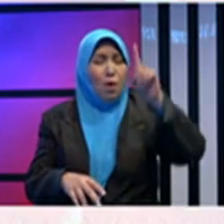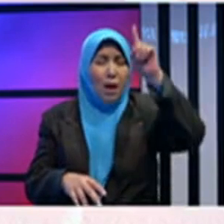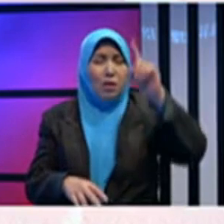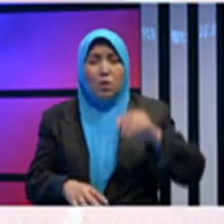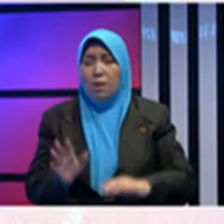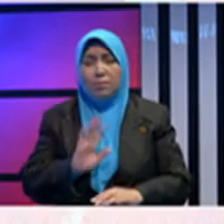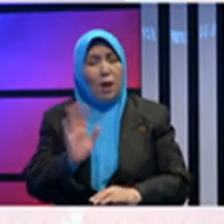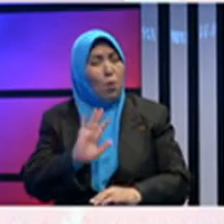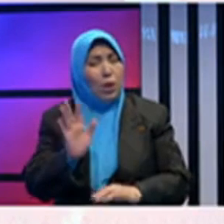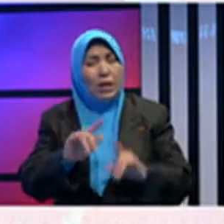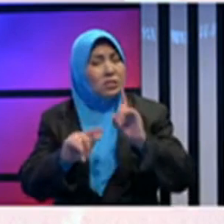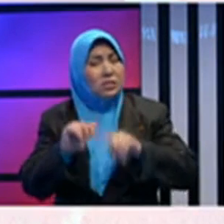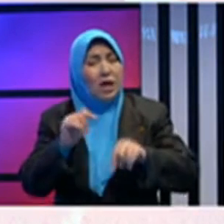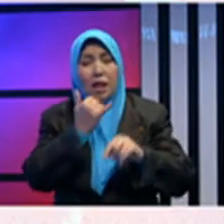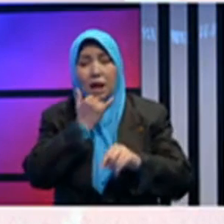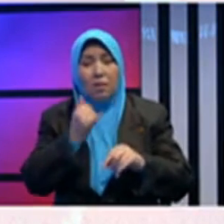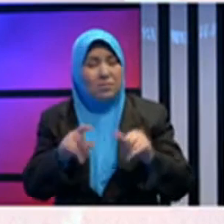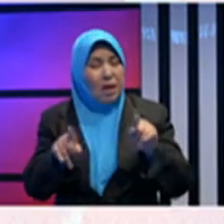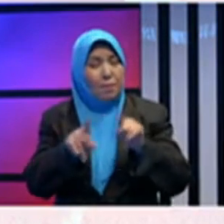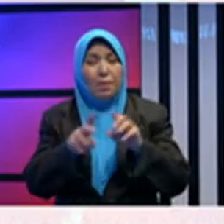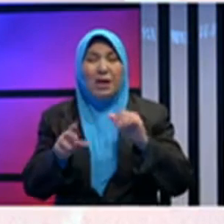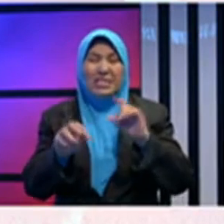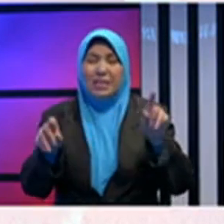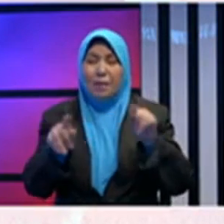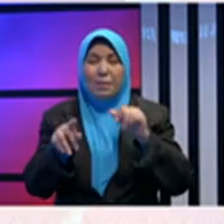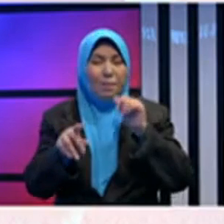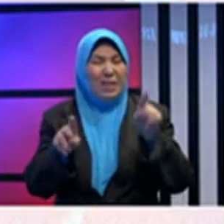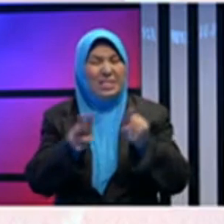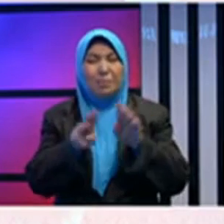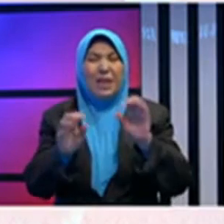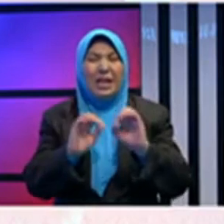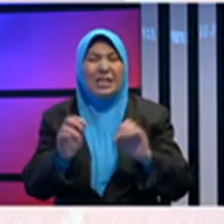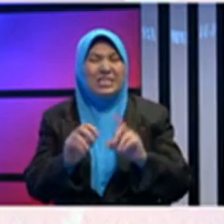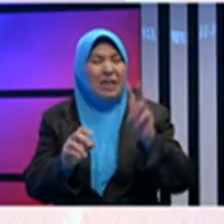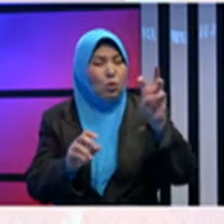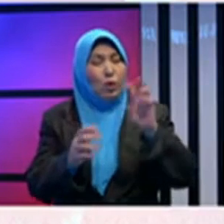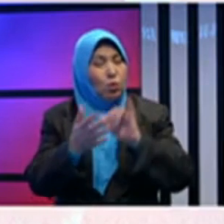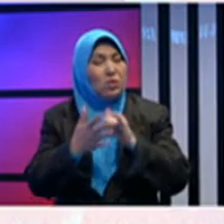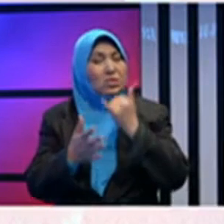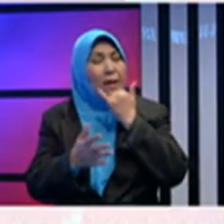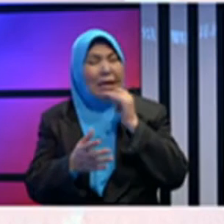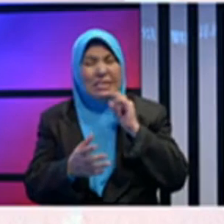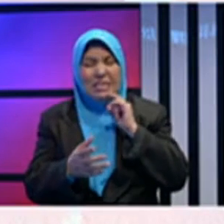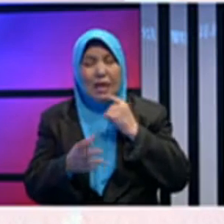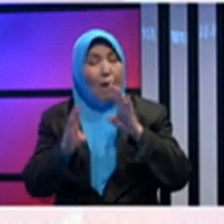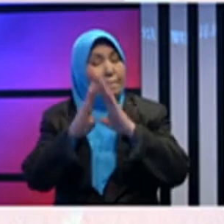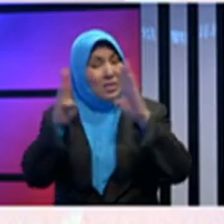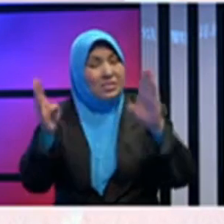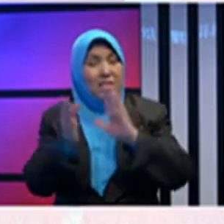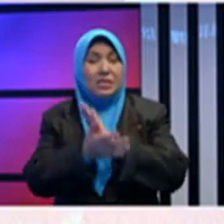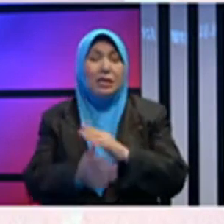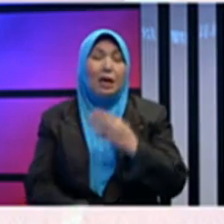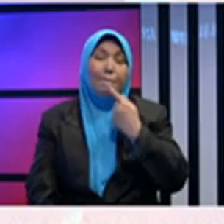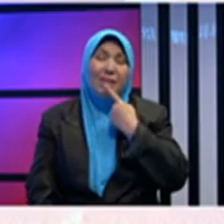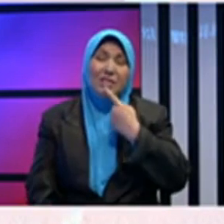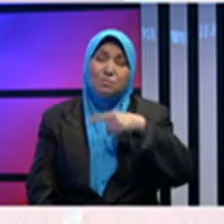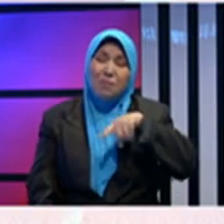Bismillahirohmanirohim Assalamualaikum tidak ada sabdu waktu tuk saat kesalahan yang serius yang bisa